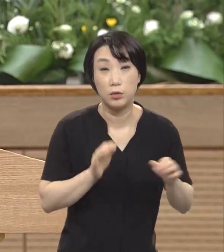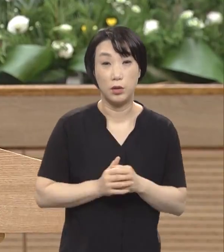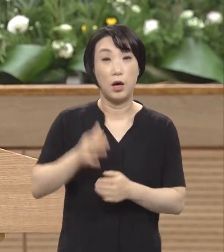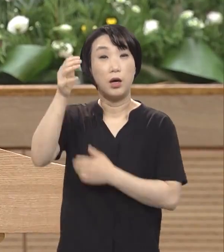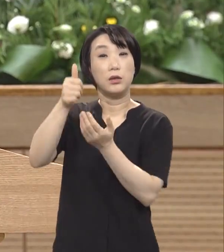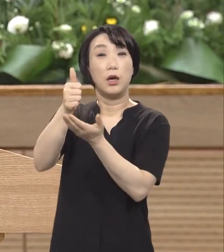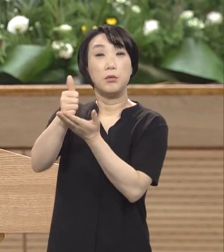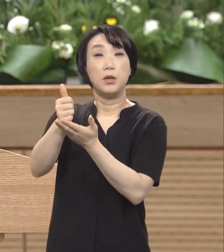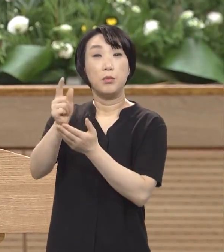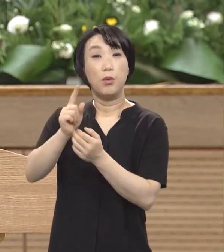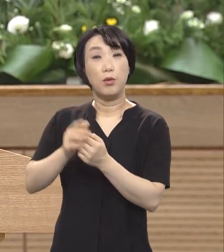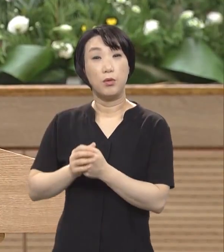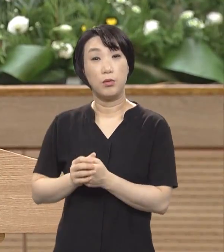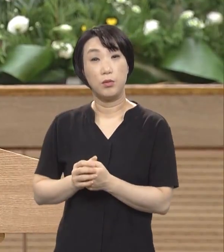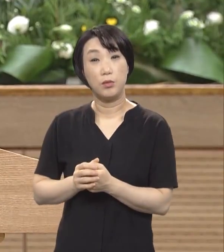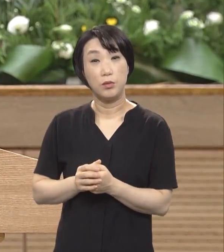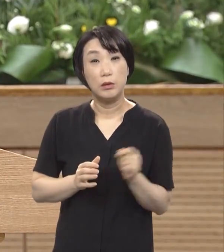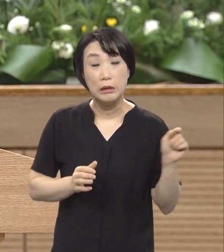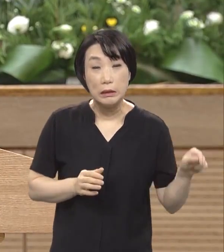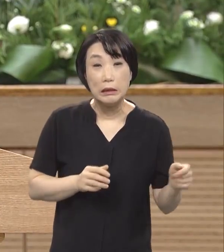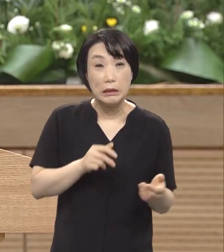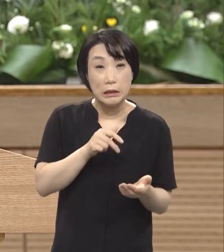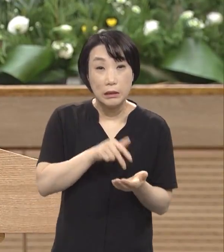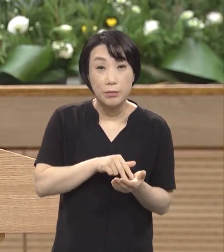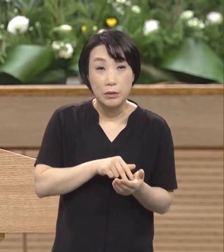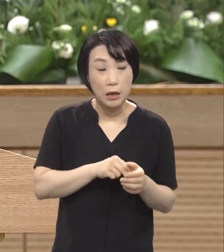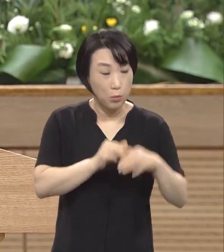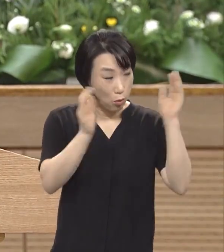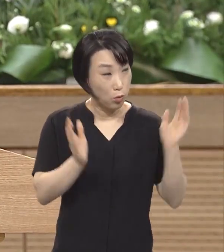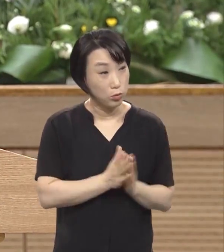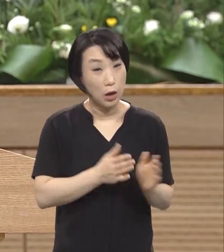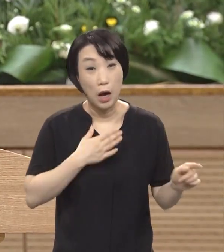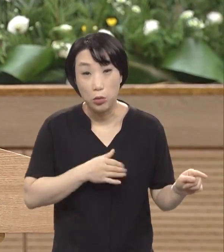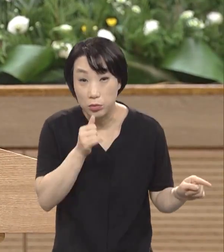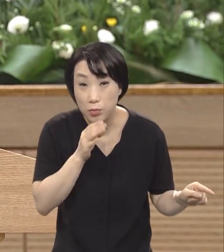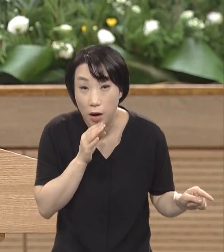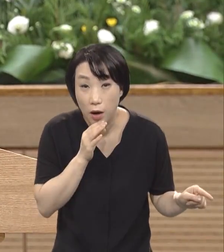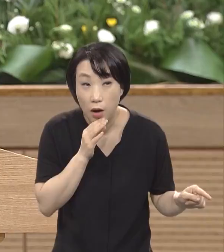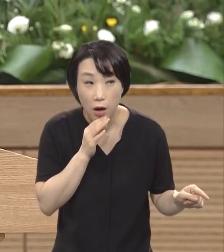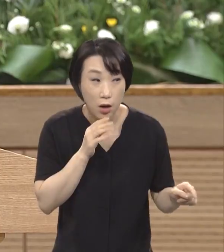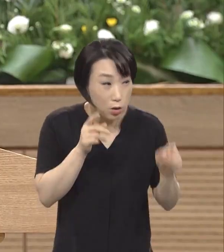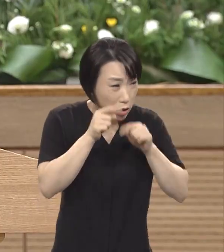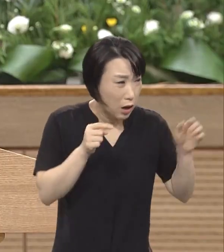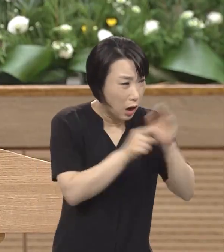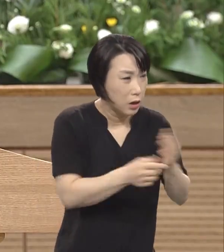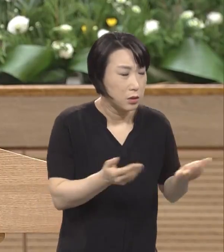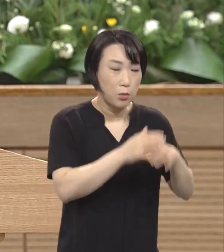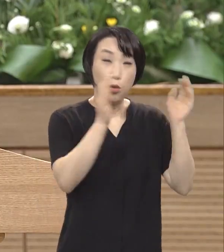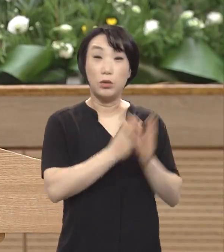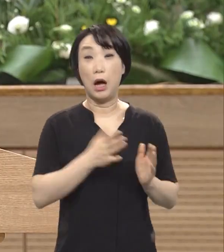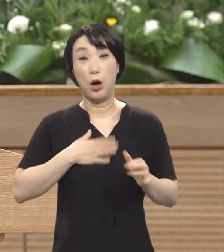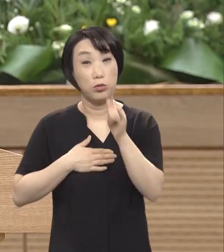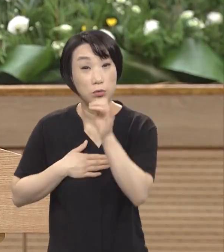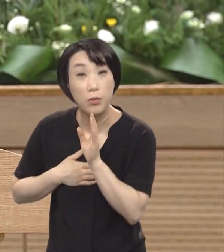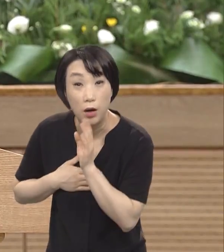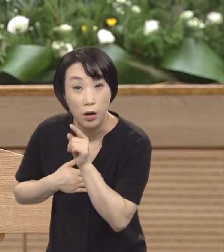하나님이 그 사정을 다 아시고 지옥 가는 걸 다 아시고